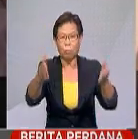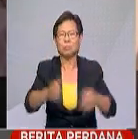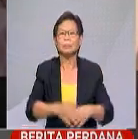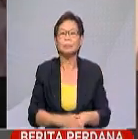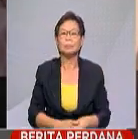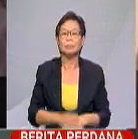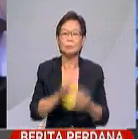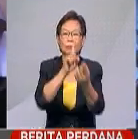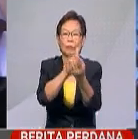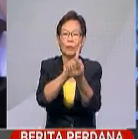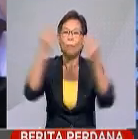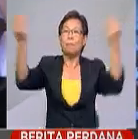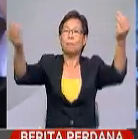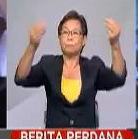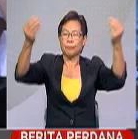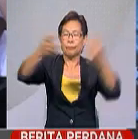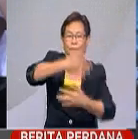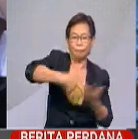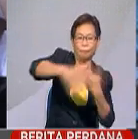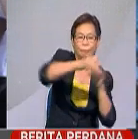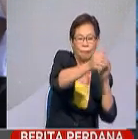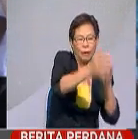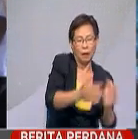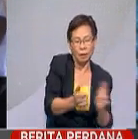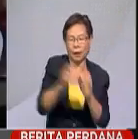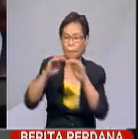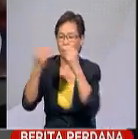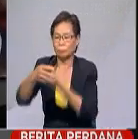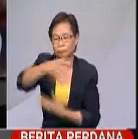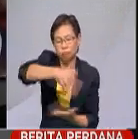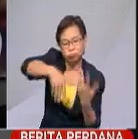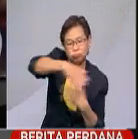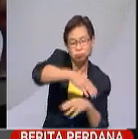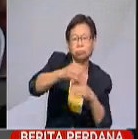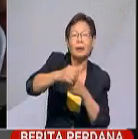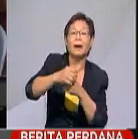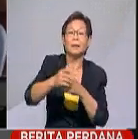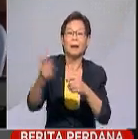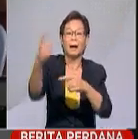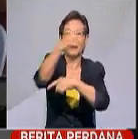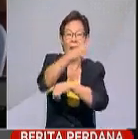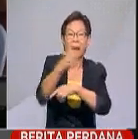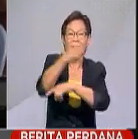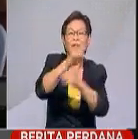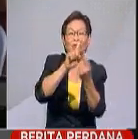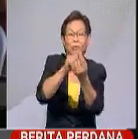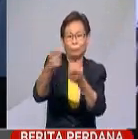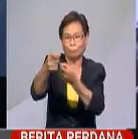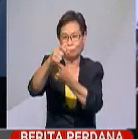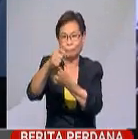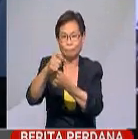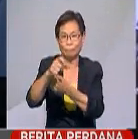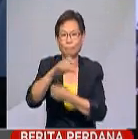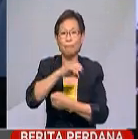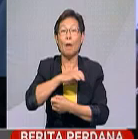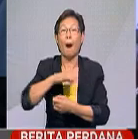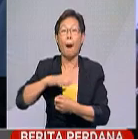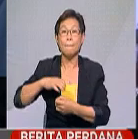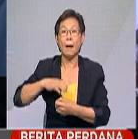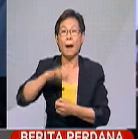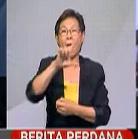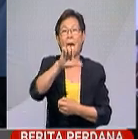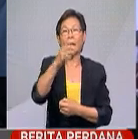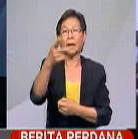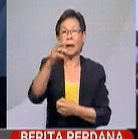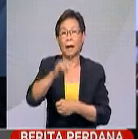Beliau ditemui pada Majlis Interaksi Pemimpin Bersama Masyarakat Nelayan dan Hari Bertemu Pelanggan Lembaga Kemajuan Ikan Malaysia